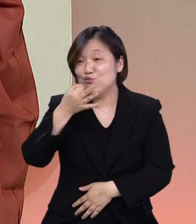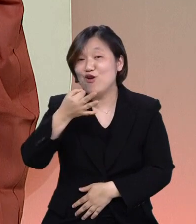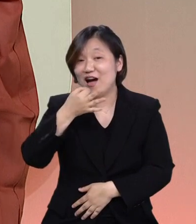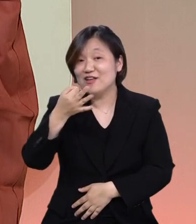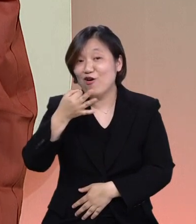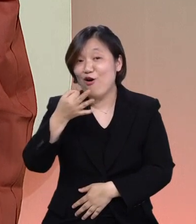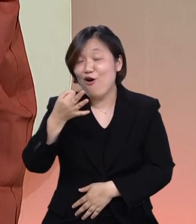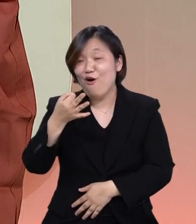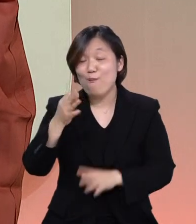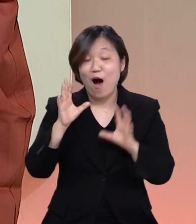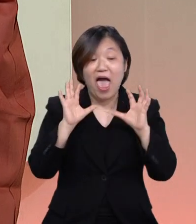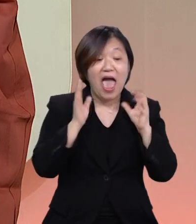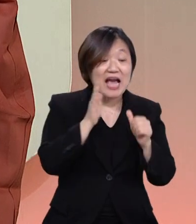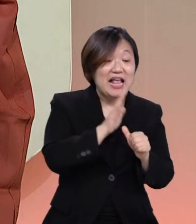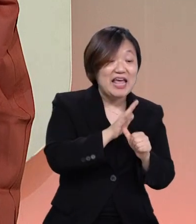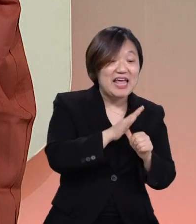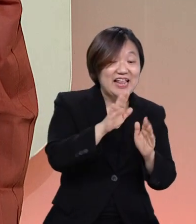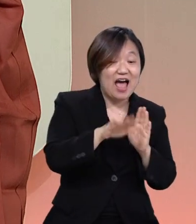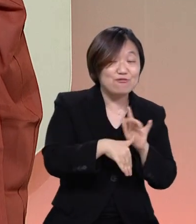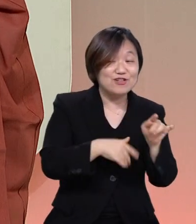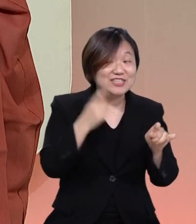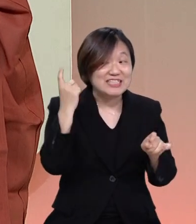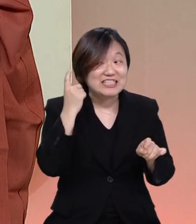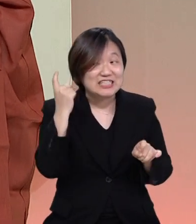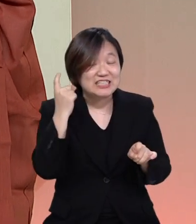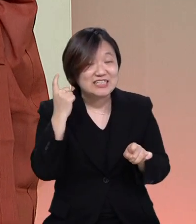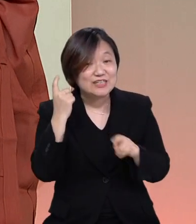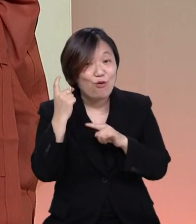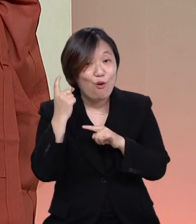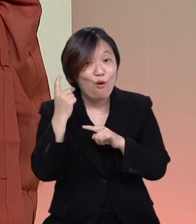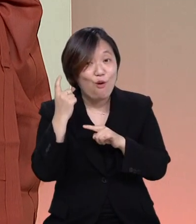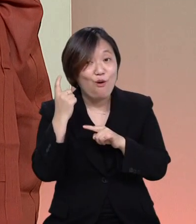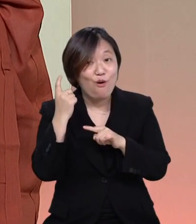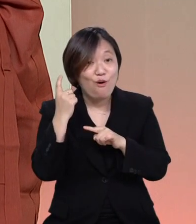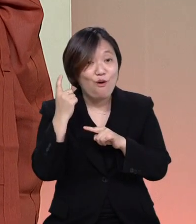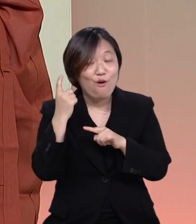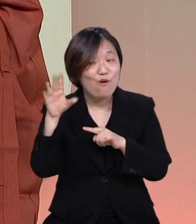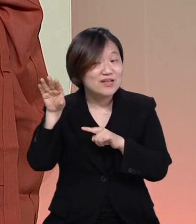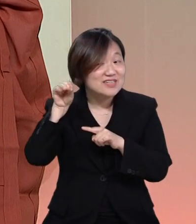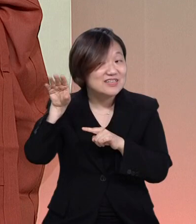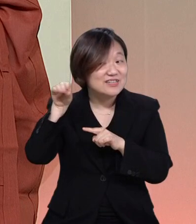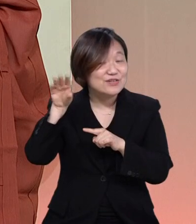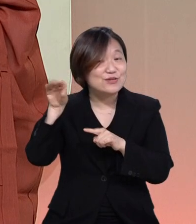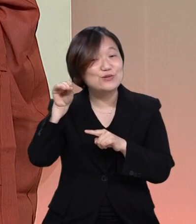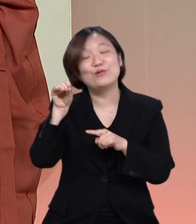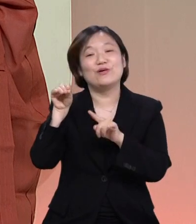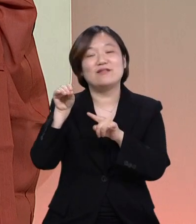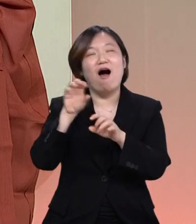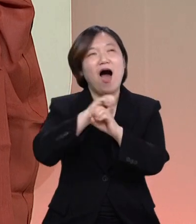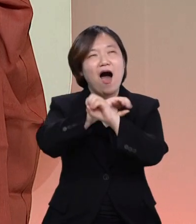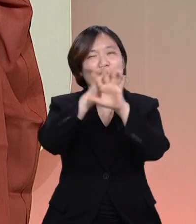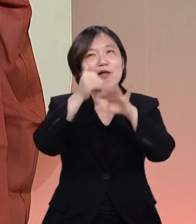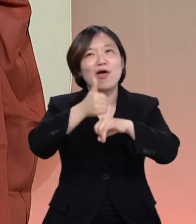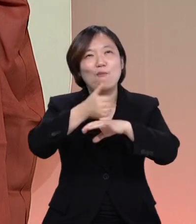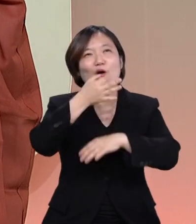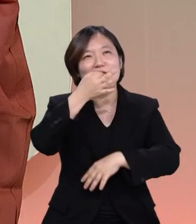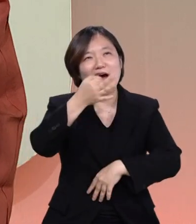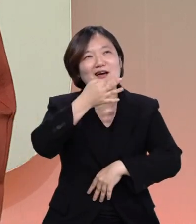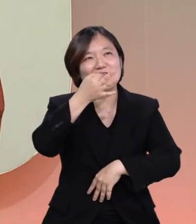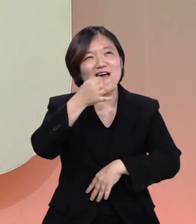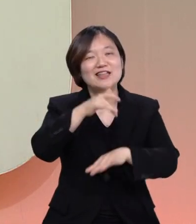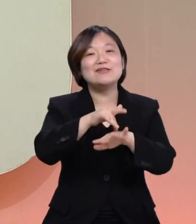염불하던 것을 어렸을 때부터 들어서 아버지도 입버릇처럼 관세음보살 관세음보살